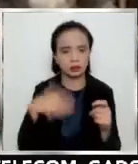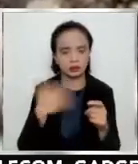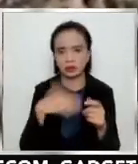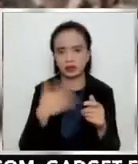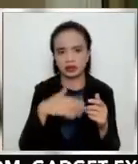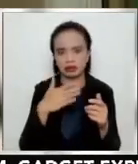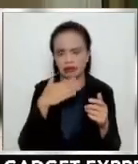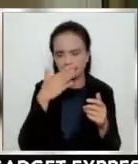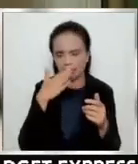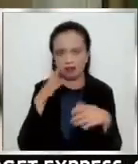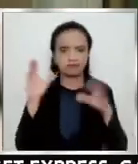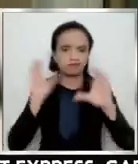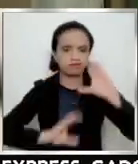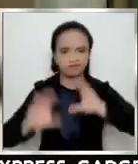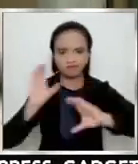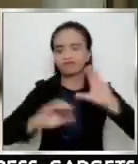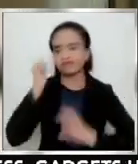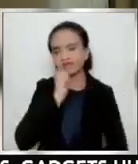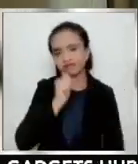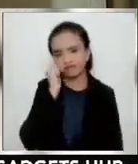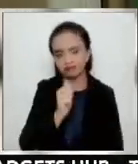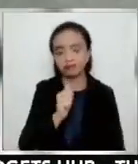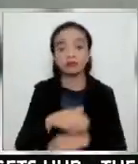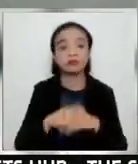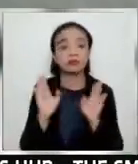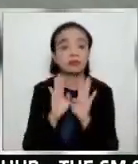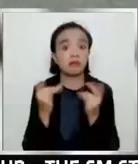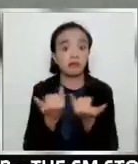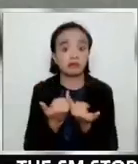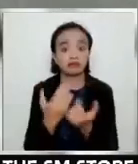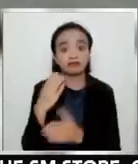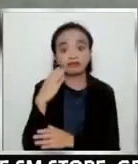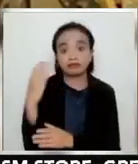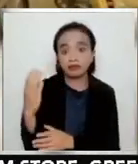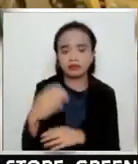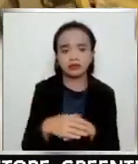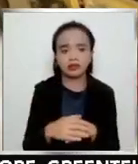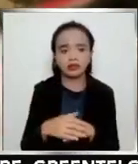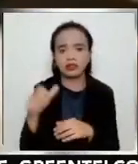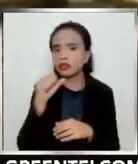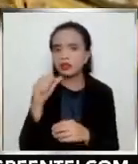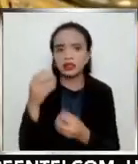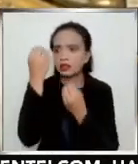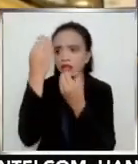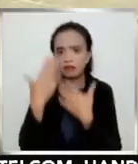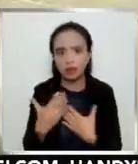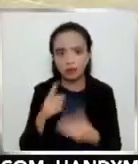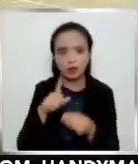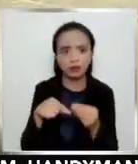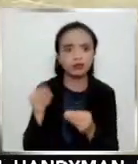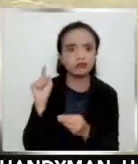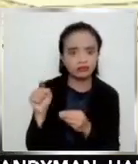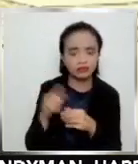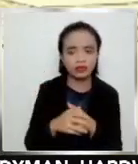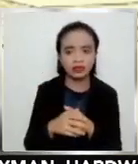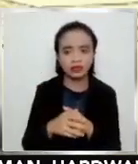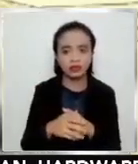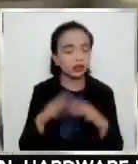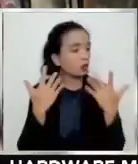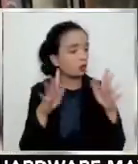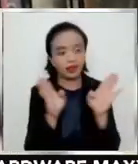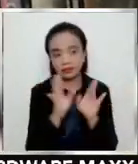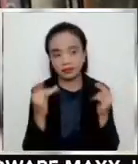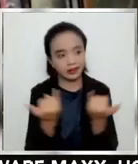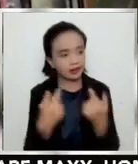chemical madalas. Ang kapitan ng barangay, Santulan, hindi raw naabisuhan sa operasyon. Wala po silang barangay permit at mayor's